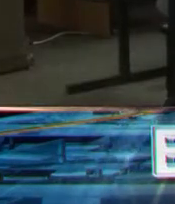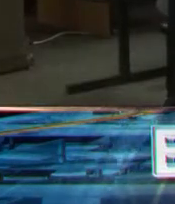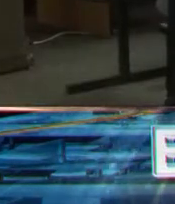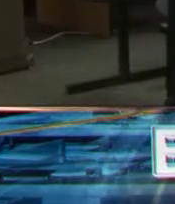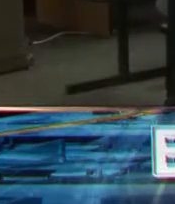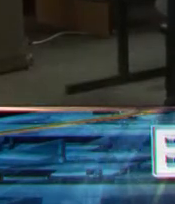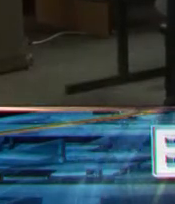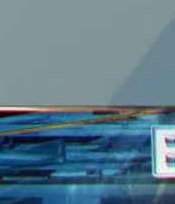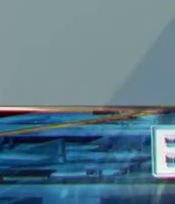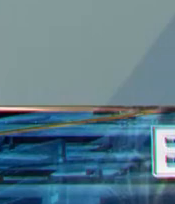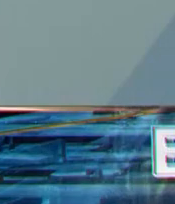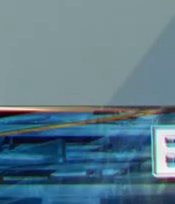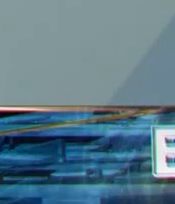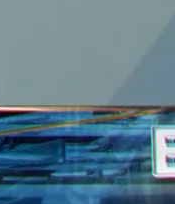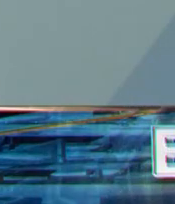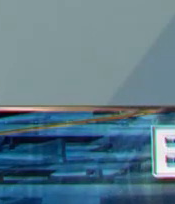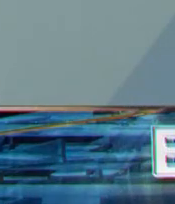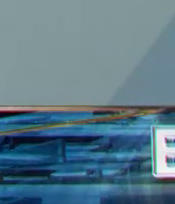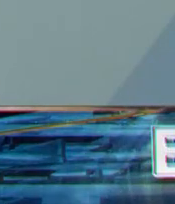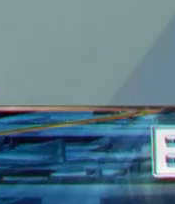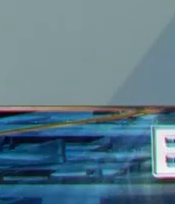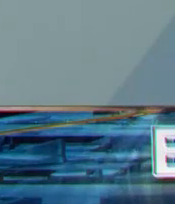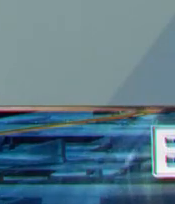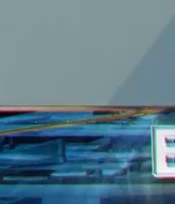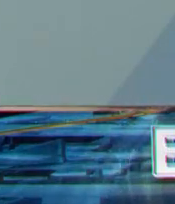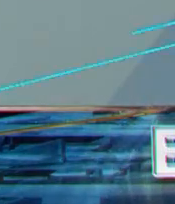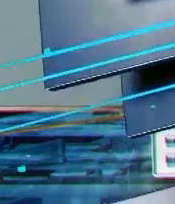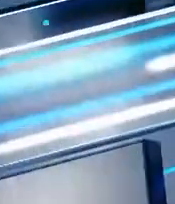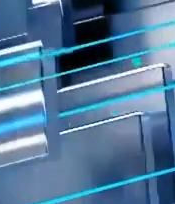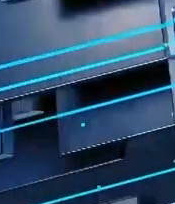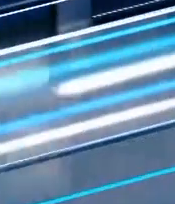тұру қажеттілігін айтады. Қорықпаңыздар, бұл емделетін ауру.